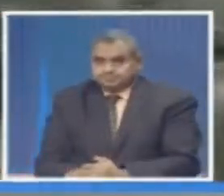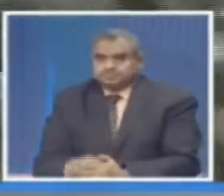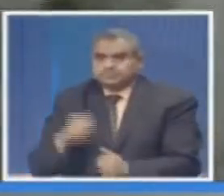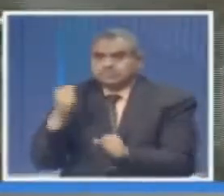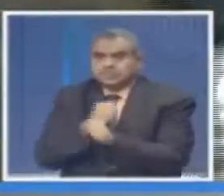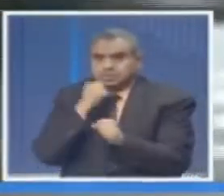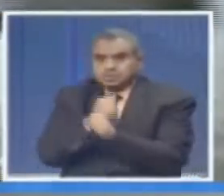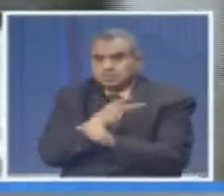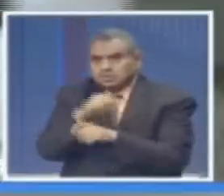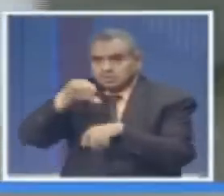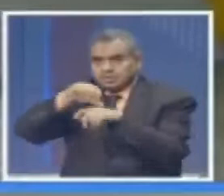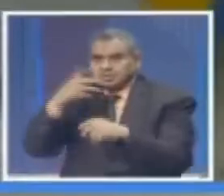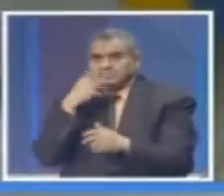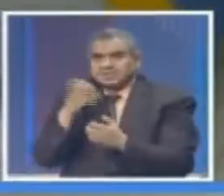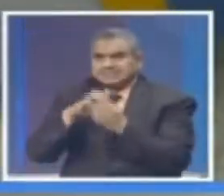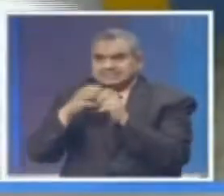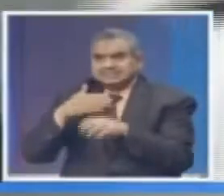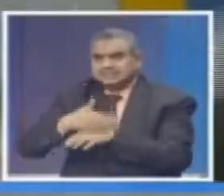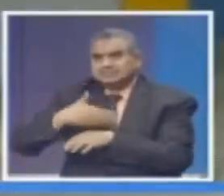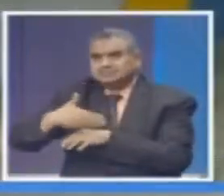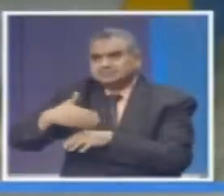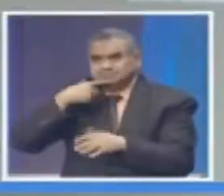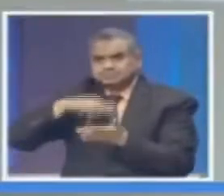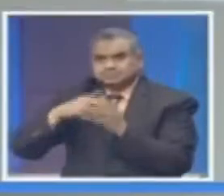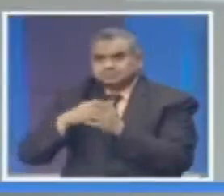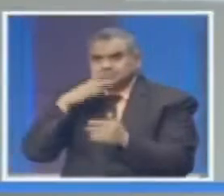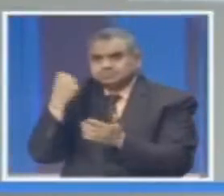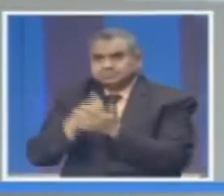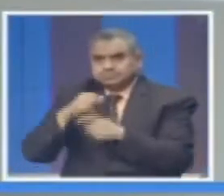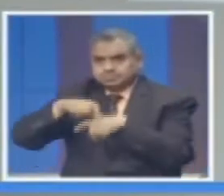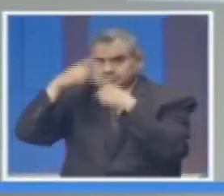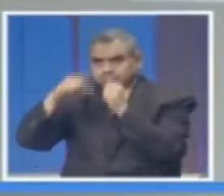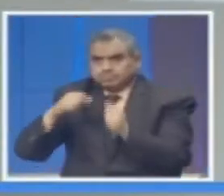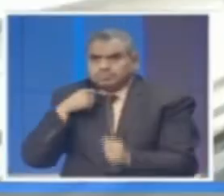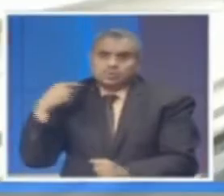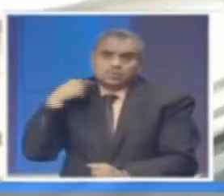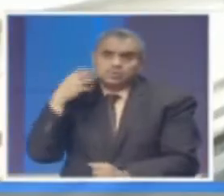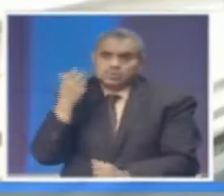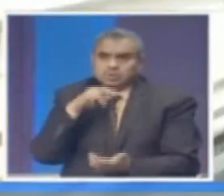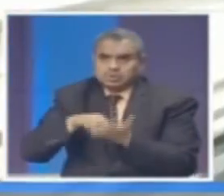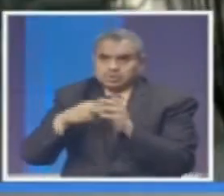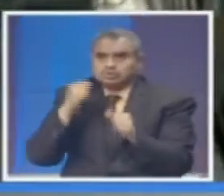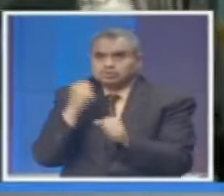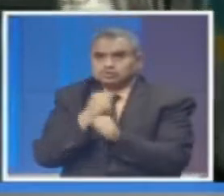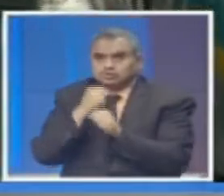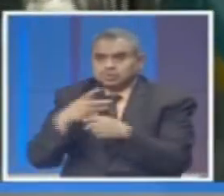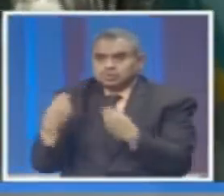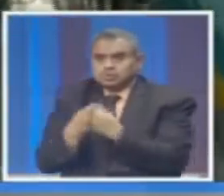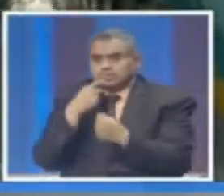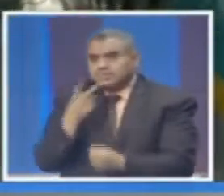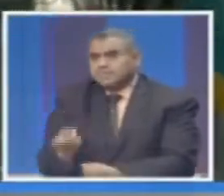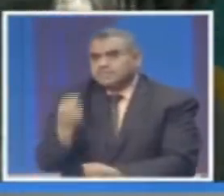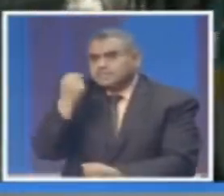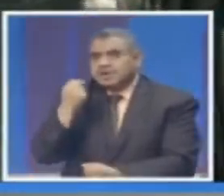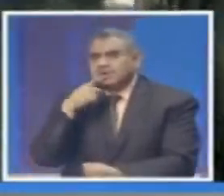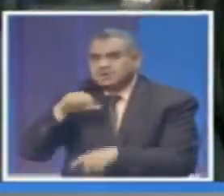جهد تعدد المركبات التي قد لا يصل البعض منها بالأساس إلى وجهاتهم المقصودة وجهد الوقت باختصار زمن